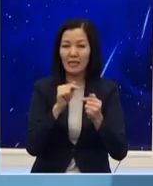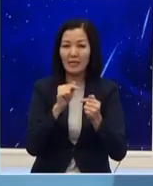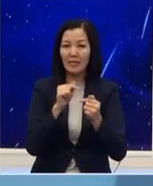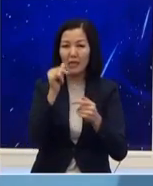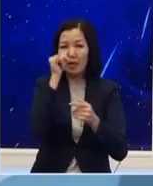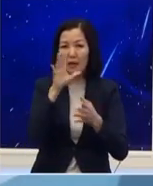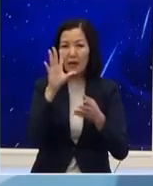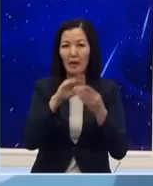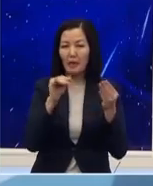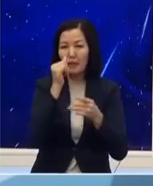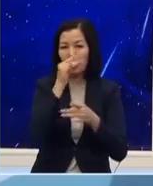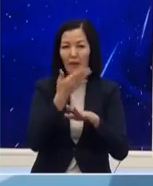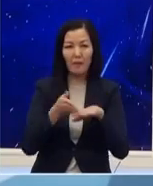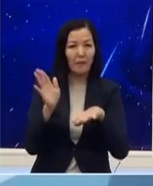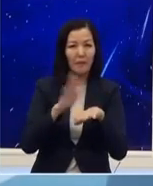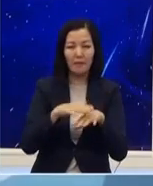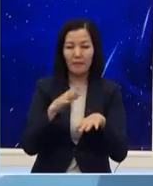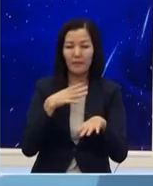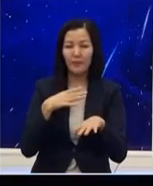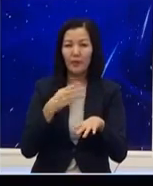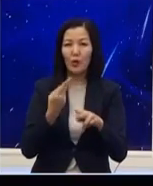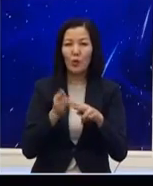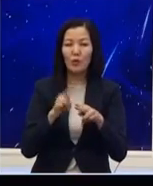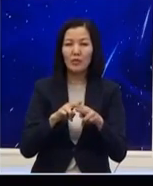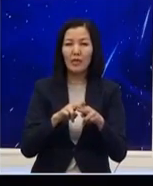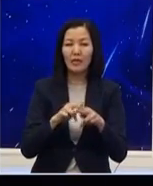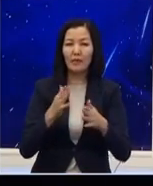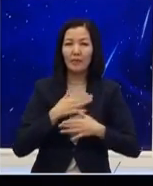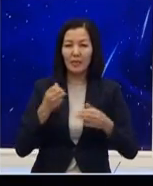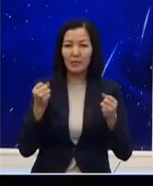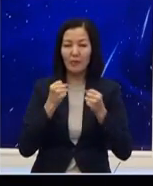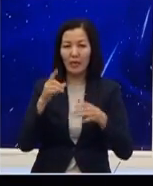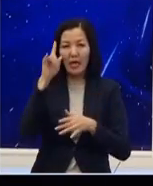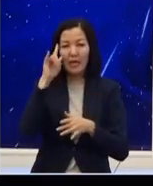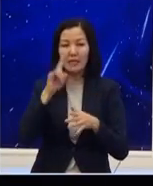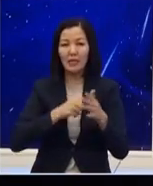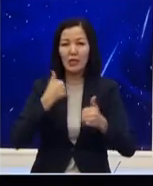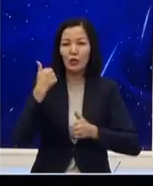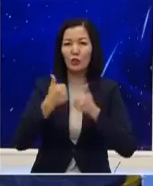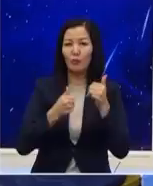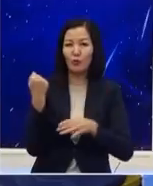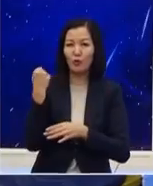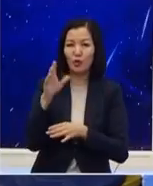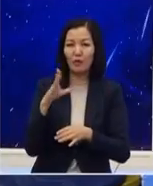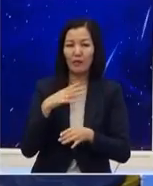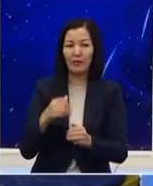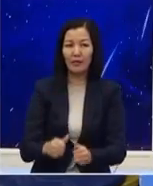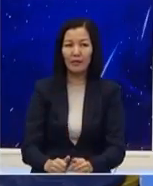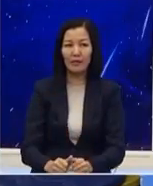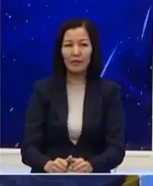нәтижесін қайталамақ түгілі жаңа да жақындамапты. Осылайша Горичева кезекті рет Қазақстан чемпиондығын жеңіп алып отыр. У меня травма